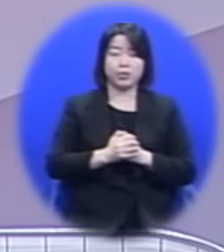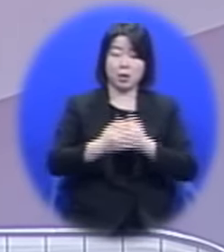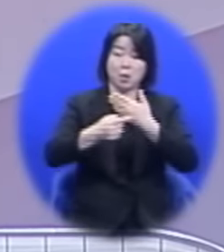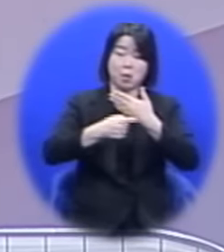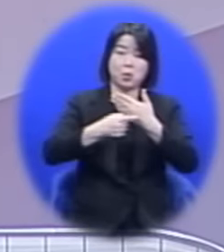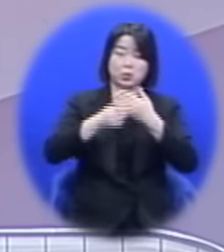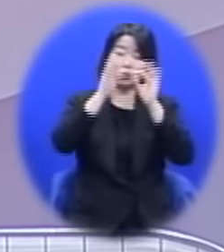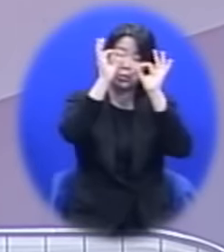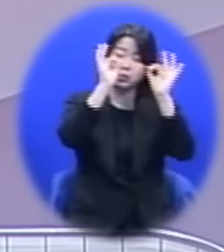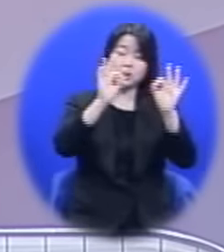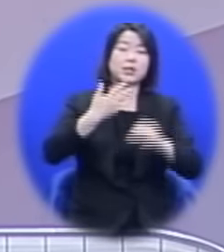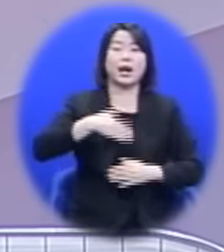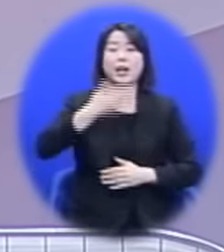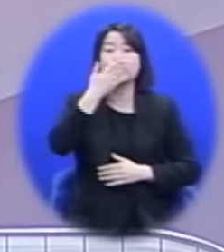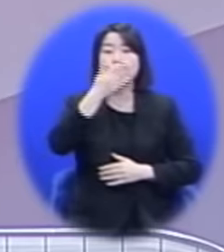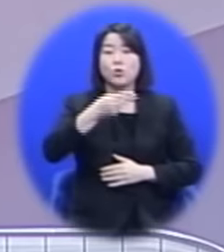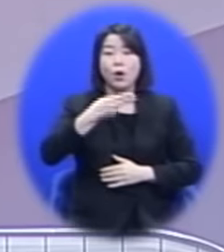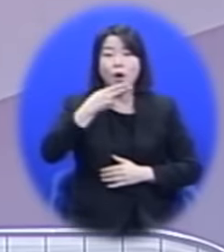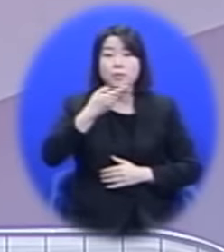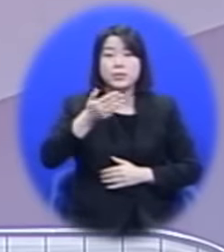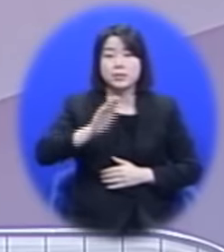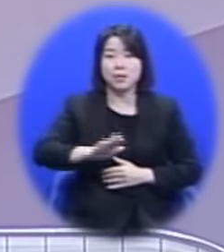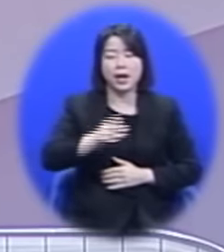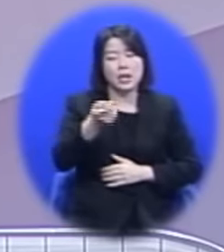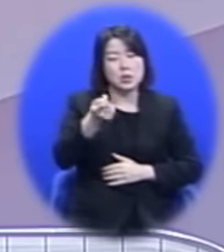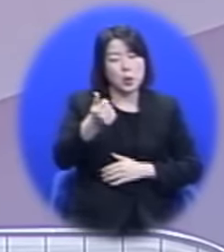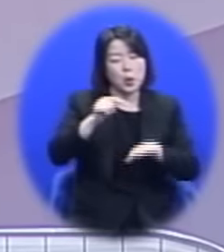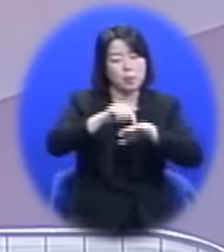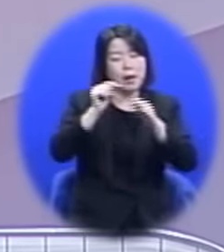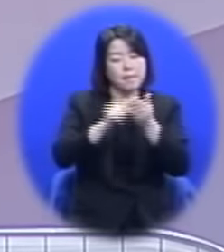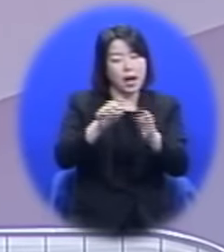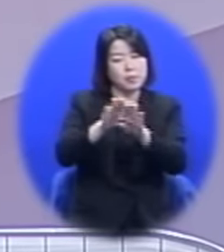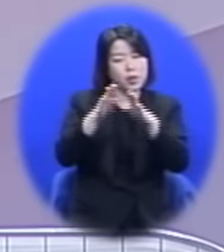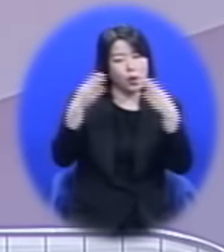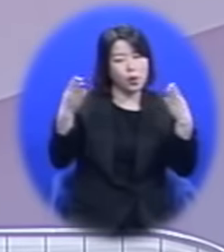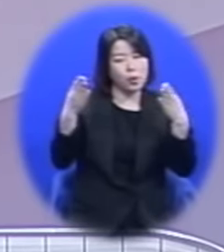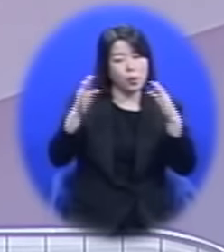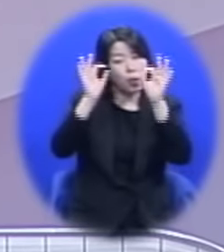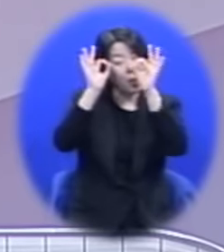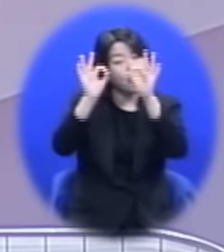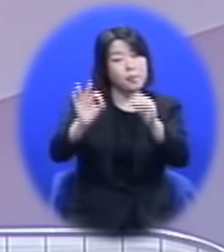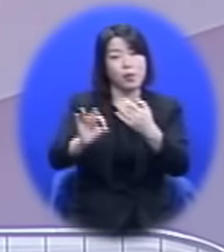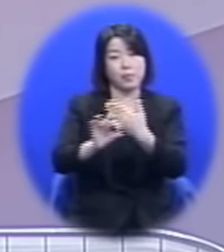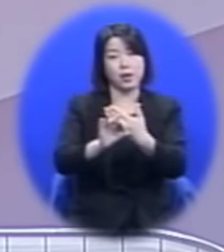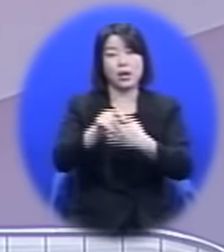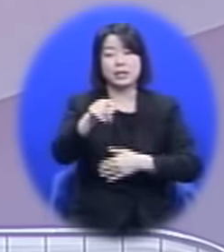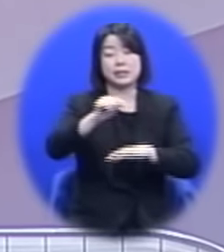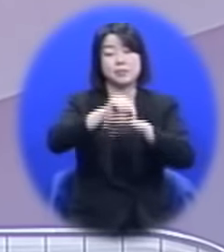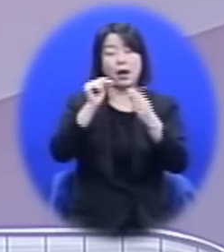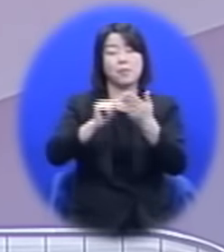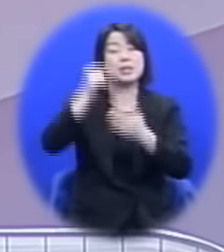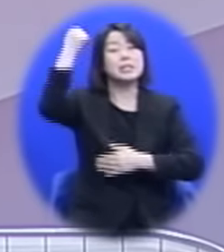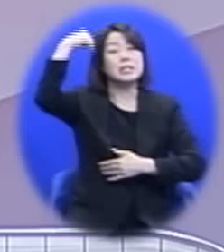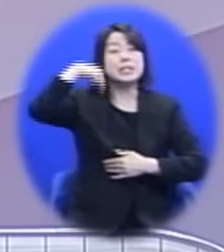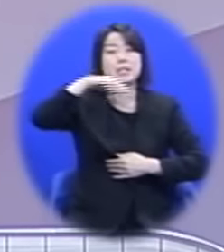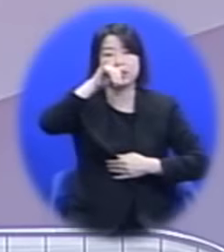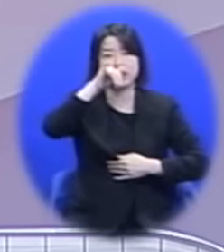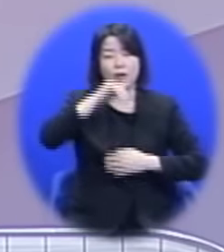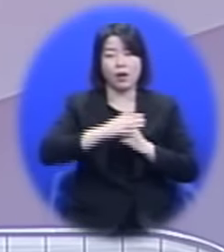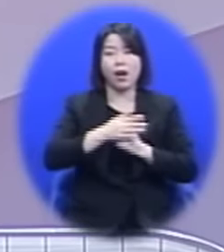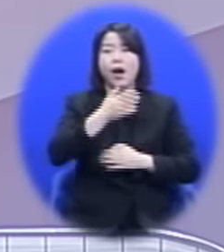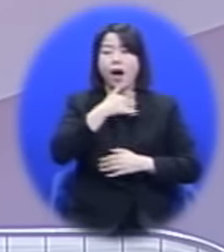겉으로 보여서는 알 수가 없지만 조금만 마음을 열고 지내보면 그 마음에서 느껴져요.